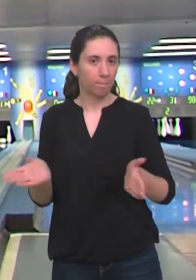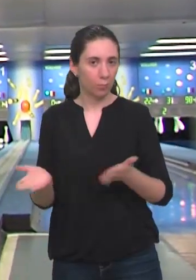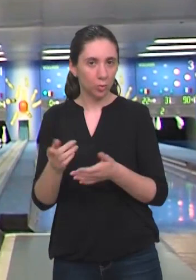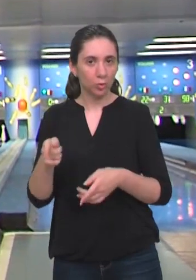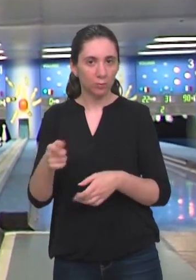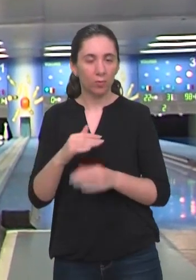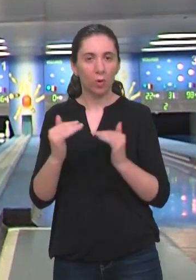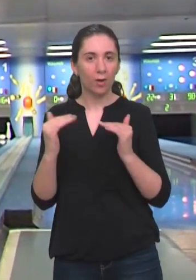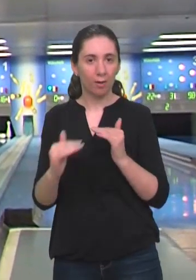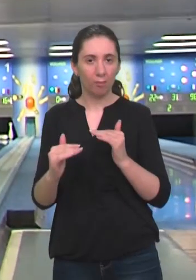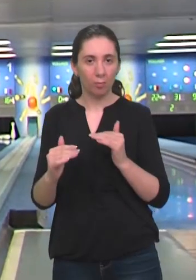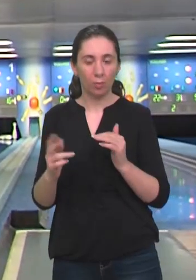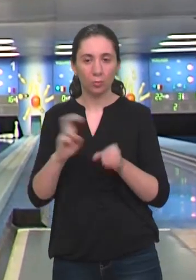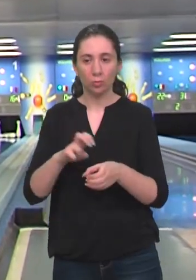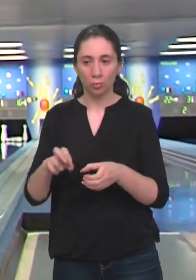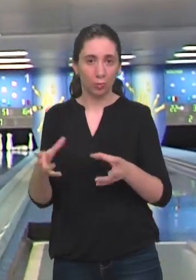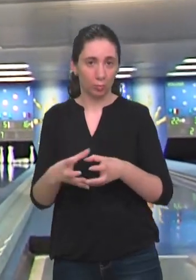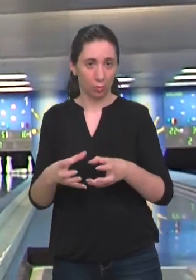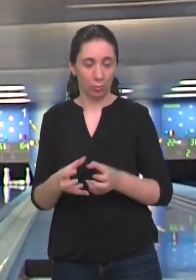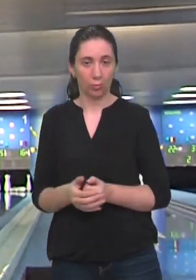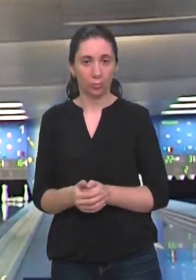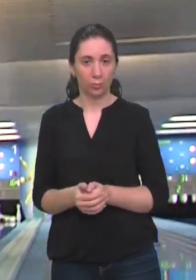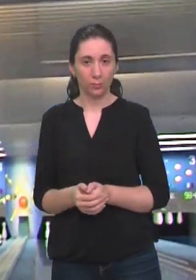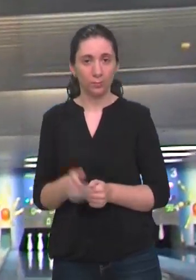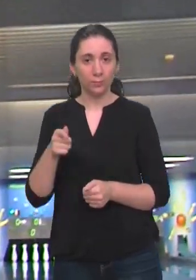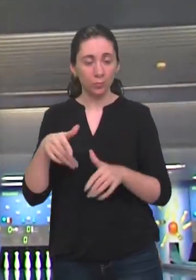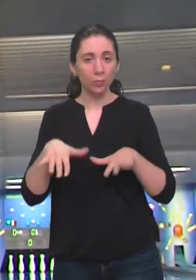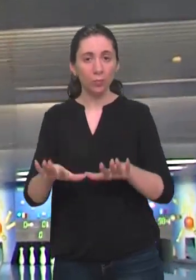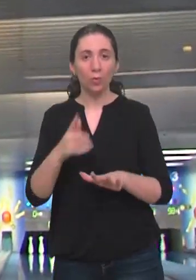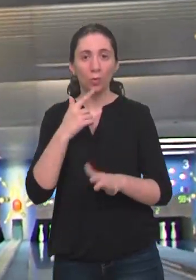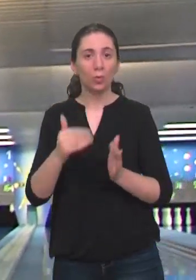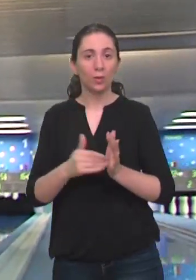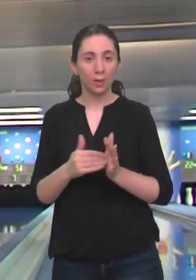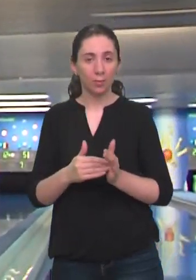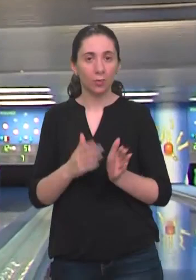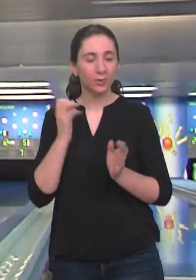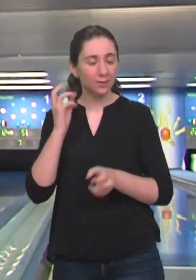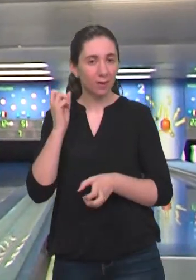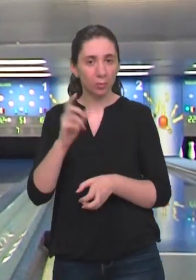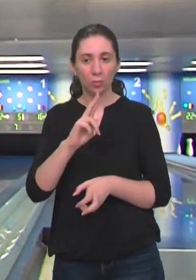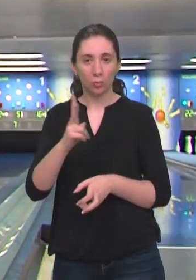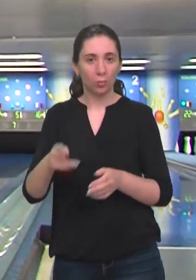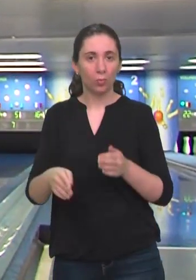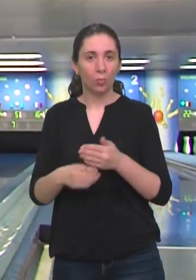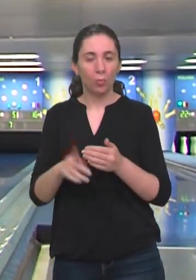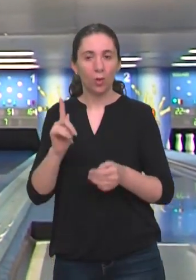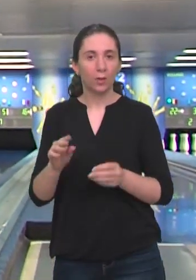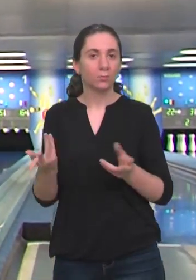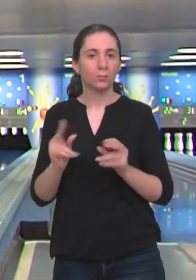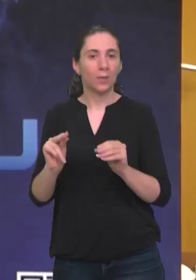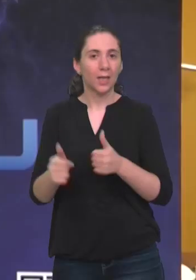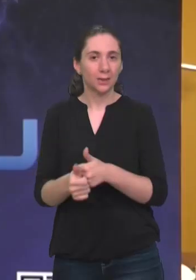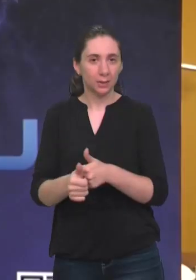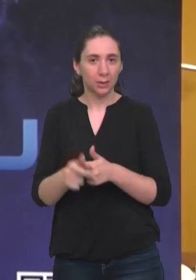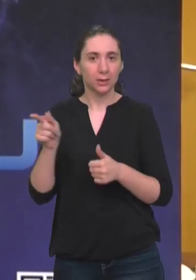njihovo ravnopravno sudjelovanje u društvu. To su ljudi koji trebaju svakodnevno tuđu pomoć i asistenciju. Oni mogu sve, za